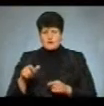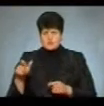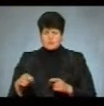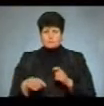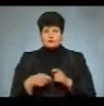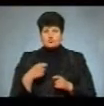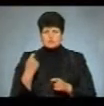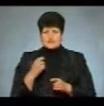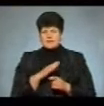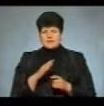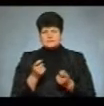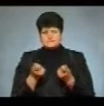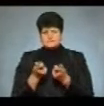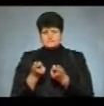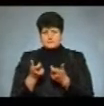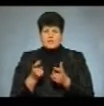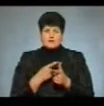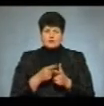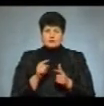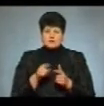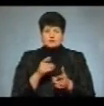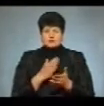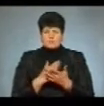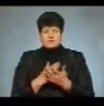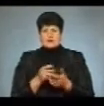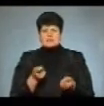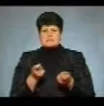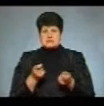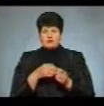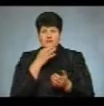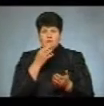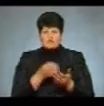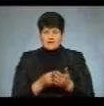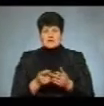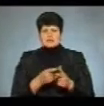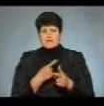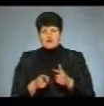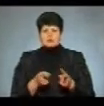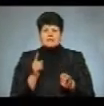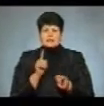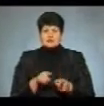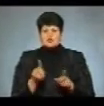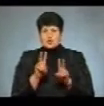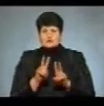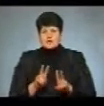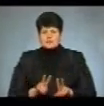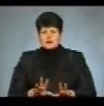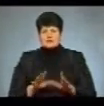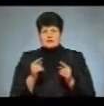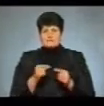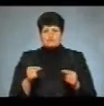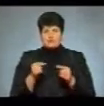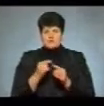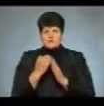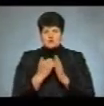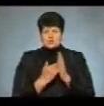порушення незначні або такі, що тягнуть за собою адміністративну відповідальність, або такі, які розглядаються там відповідними